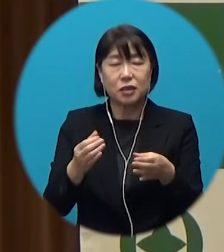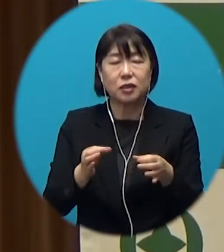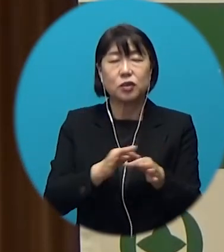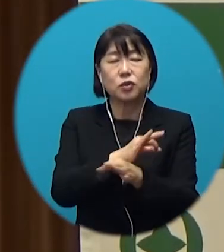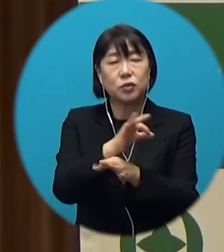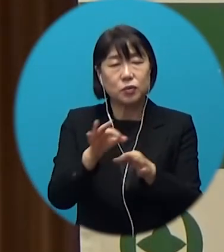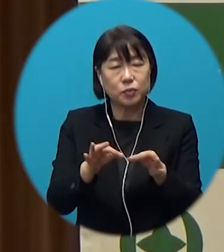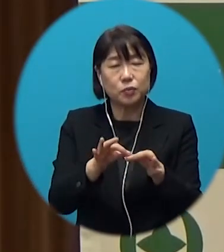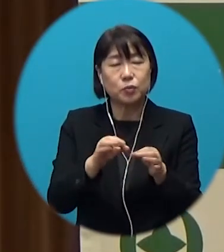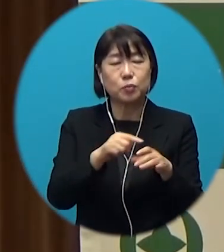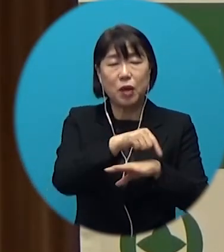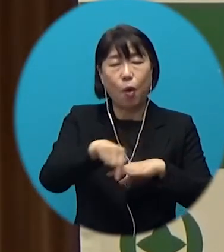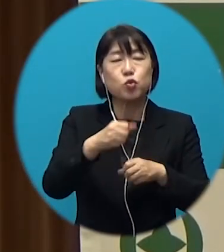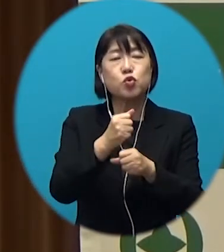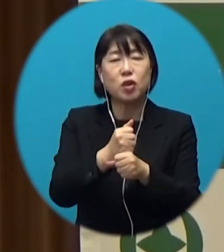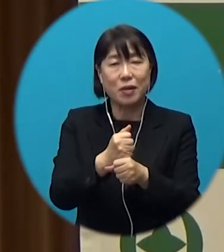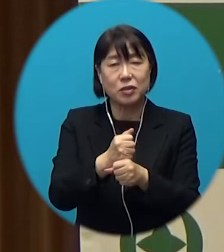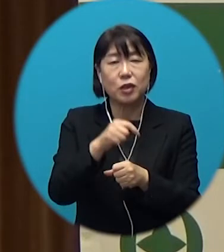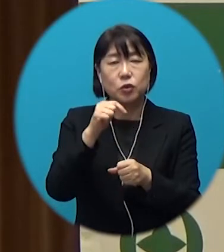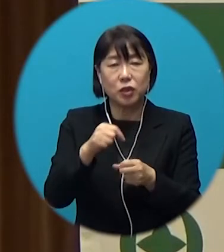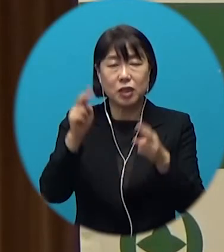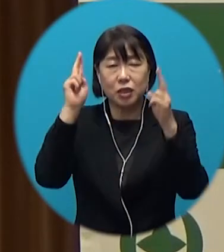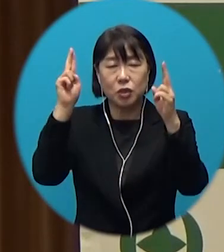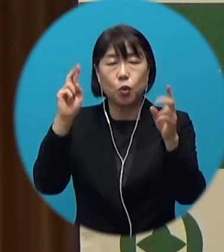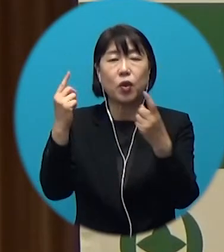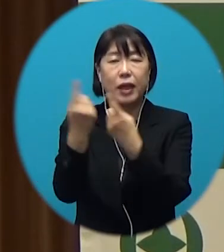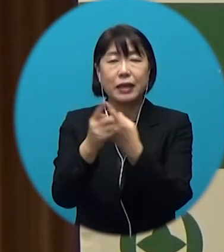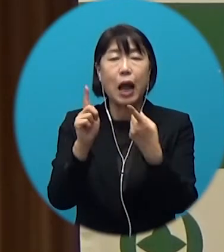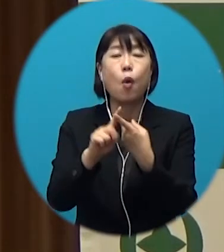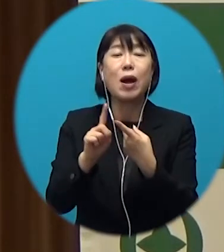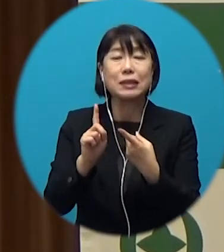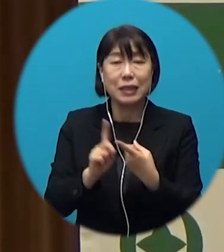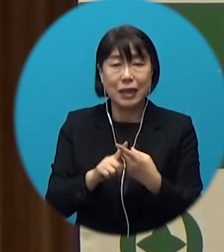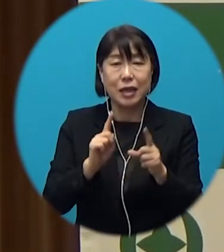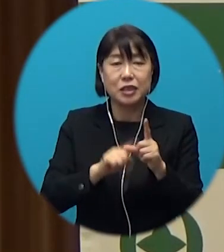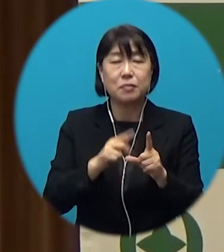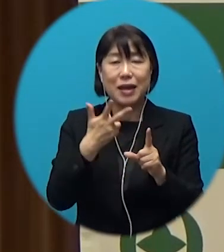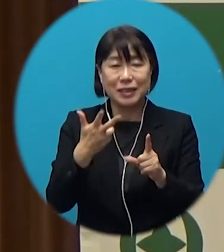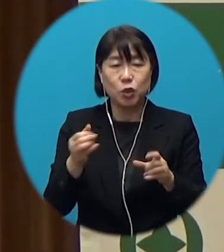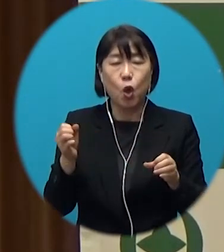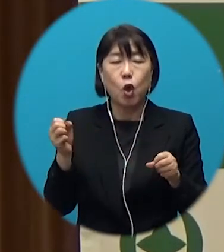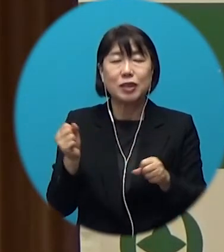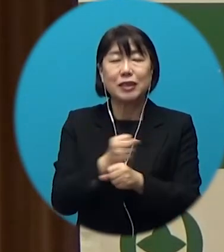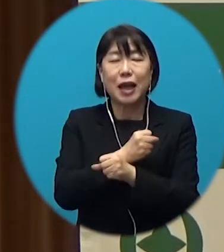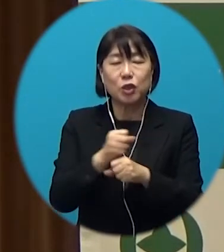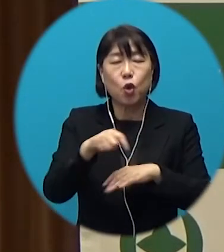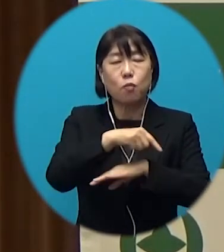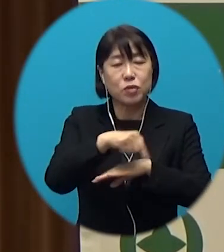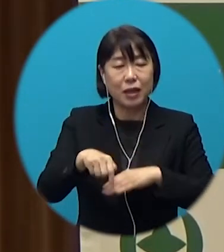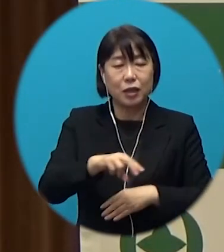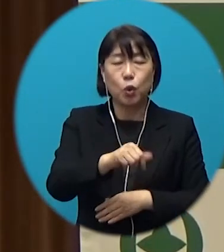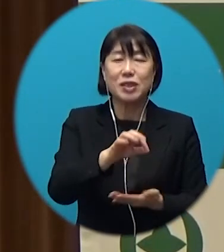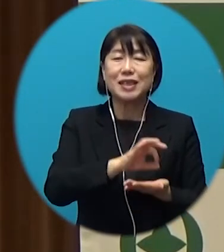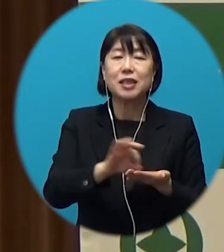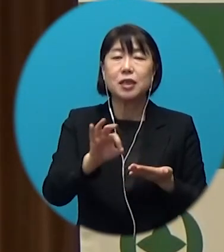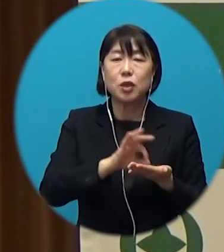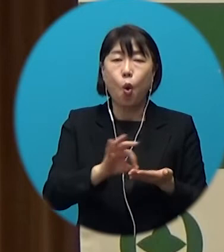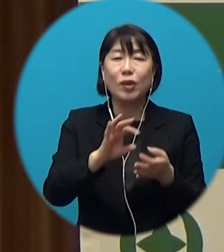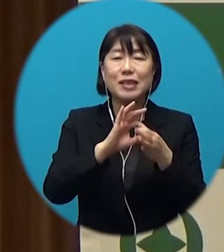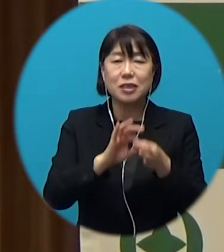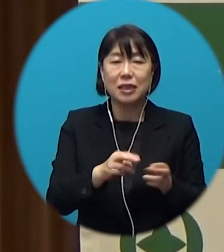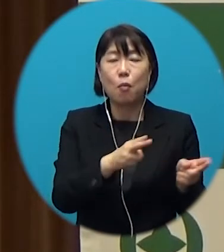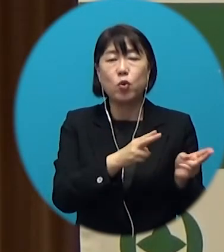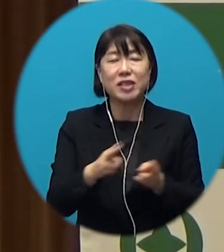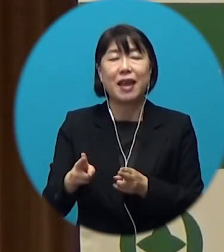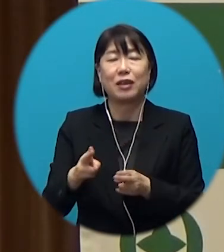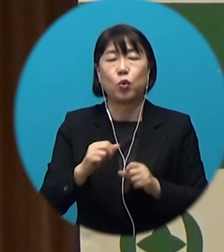ので、その中でですね、企業の変化に合わせた千葉市の産業振興のプラン、土地利用の考え方について整理していきたいと思